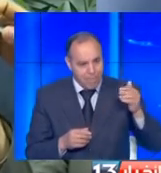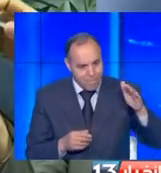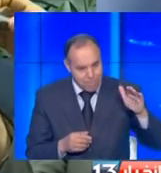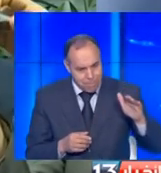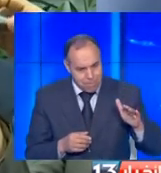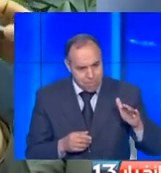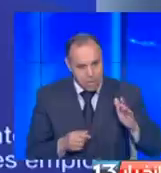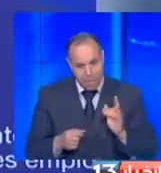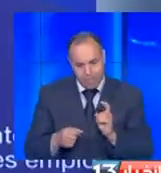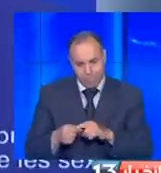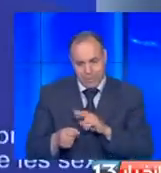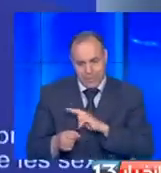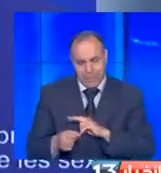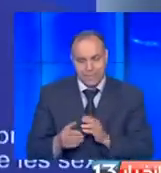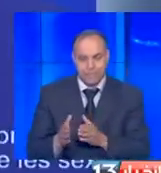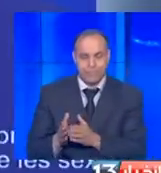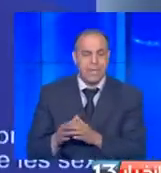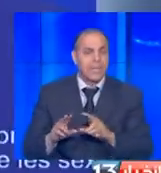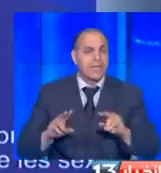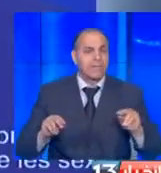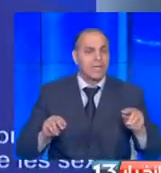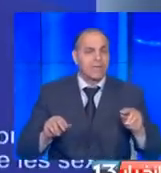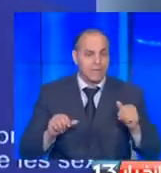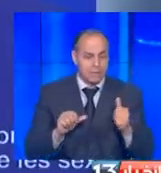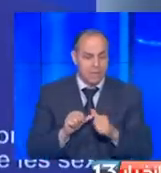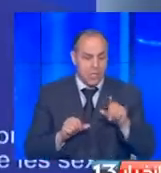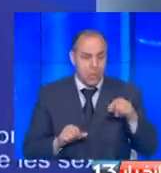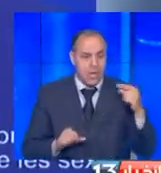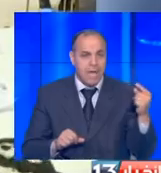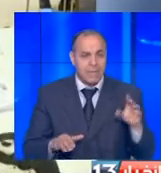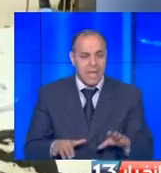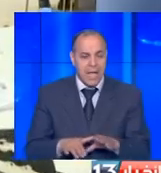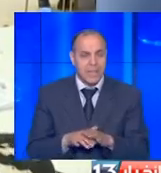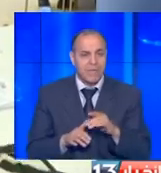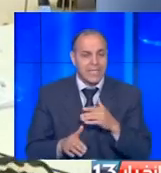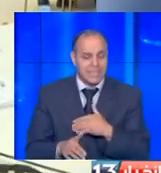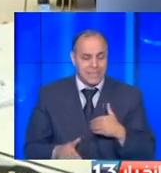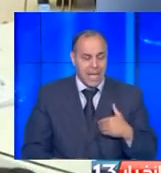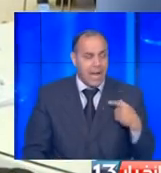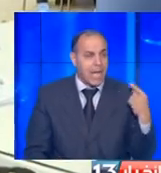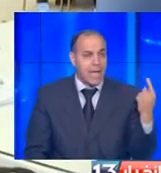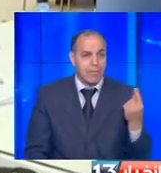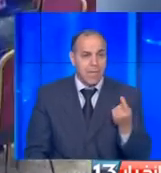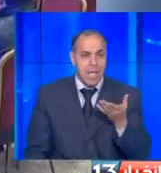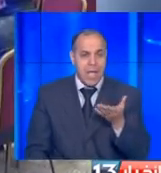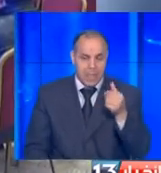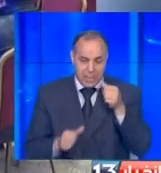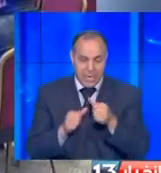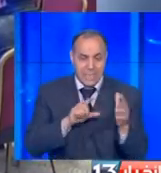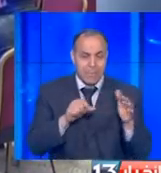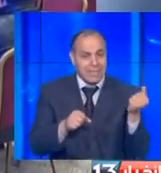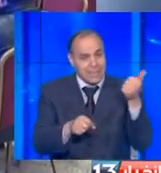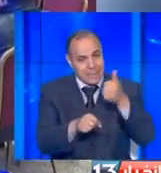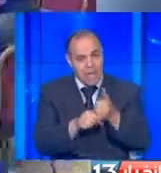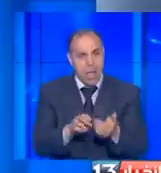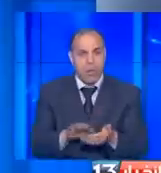التخفيض في التكلفة هذه. وبالتوازي مع إحياء هذا اليوم تحتفل منظمة الصحة العالمية بالذكرى 70